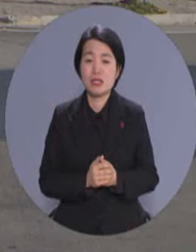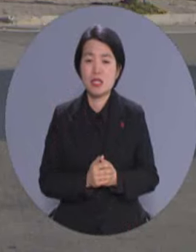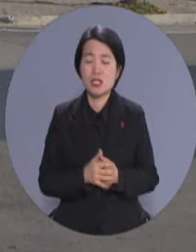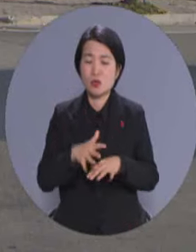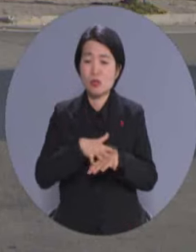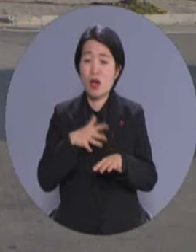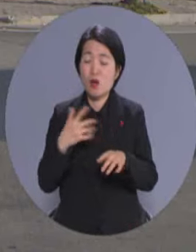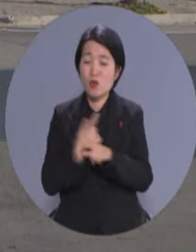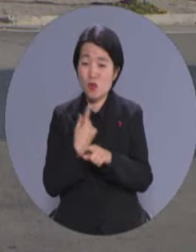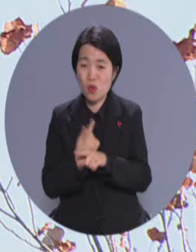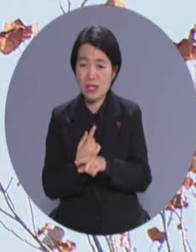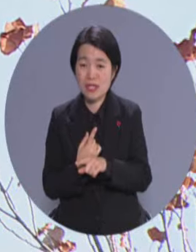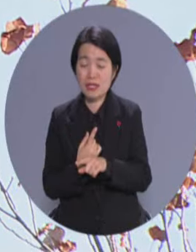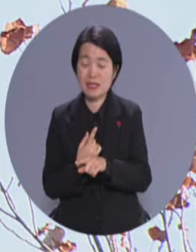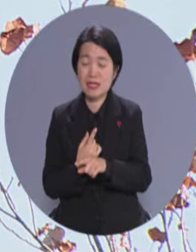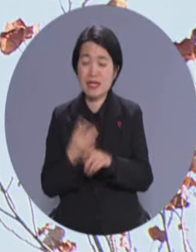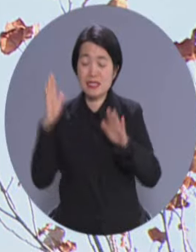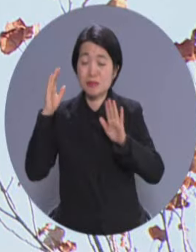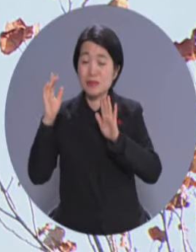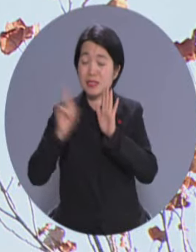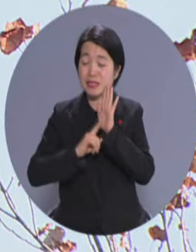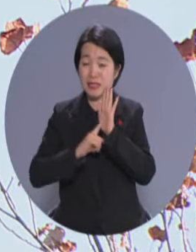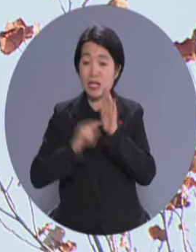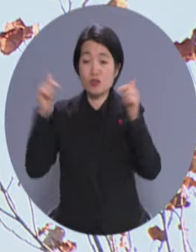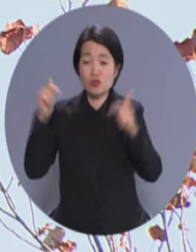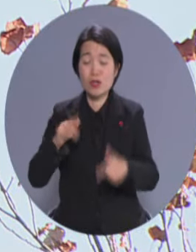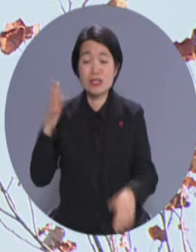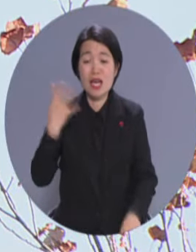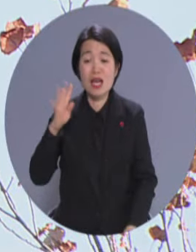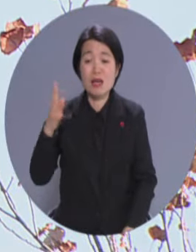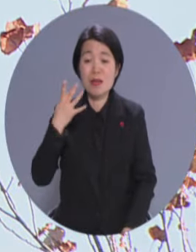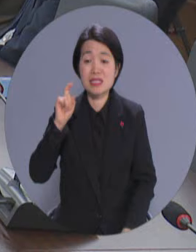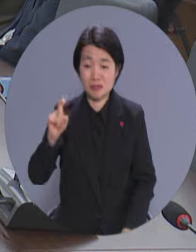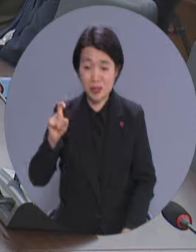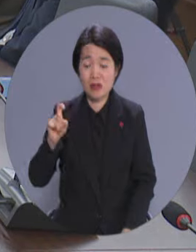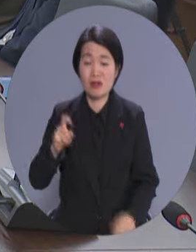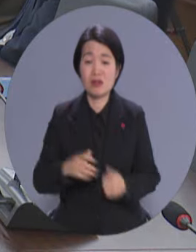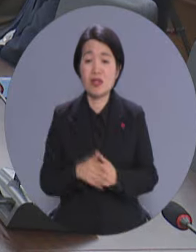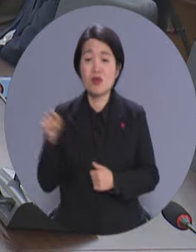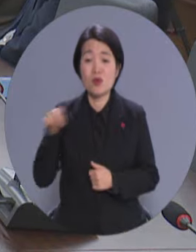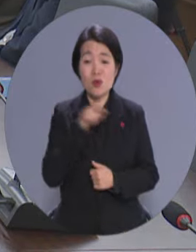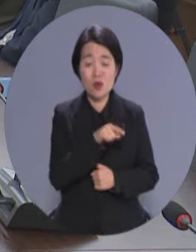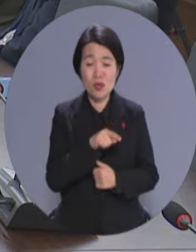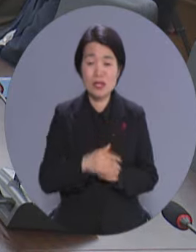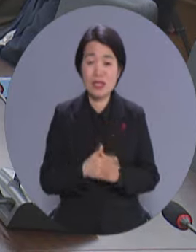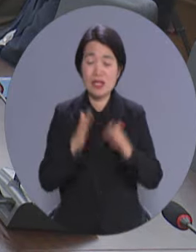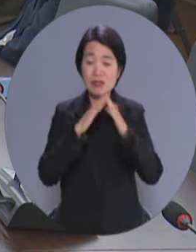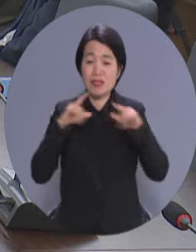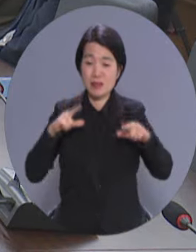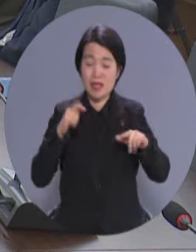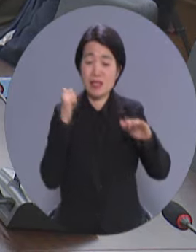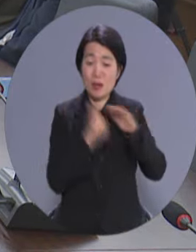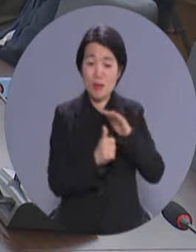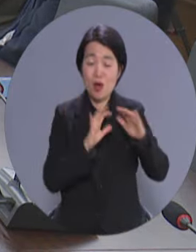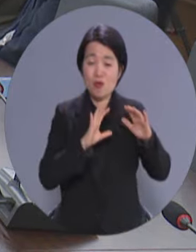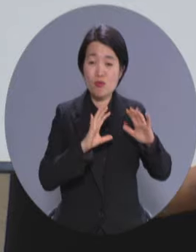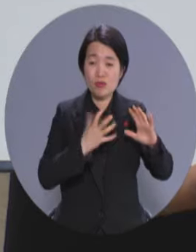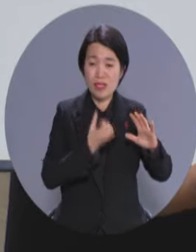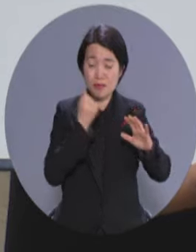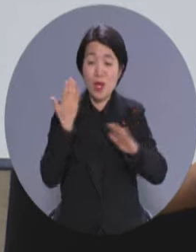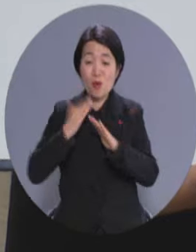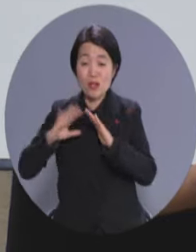통해 올해 신입생을 410명으로 축소한 전남도립대. 전남의 대표적인 국공립대학인 두